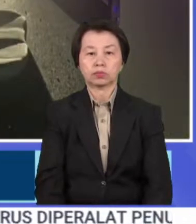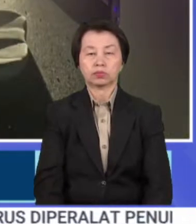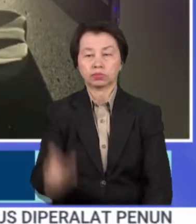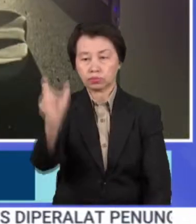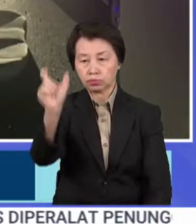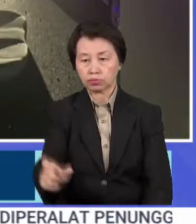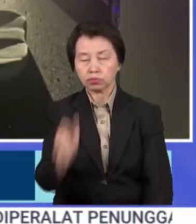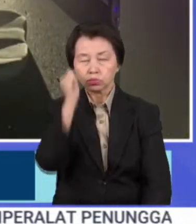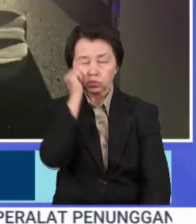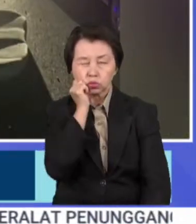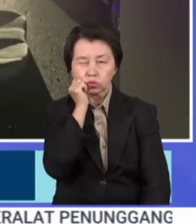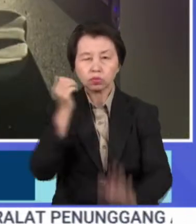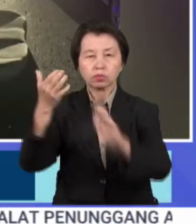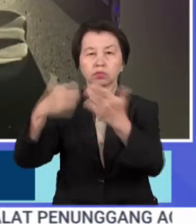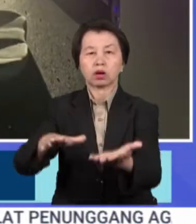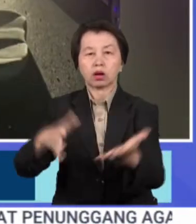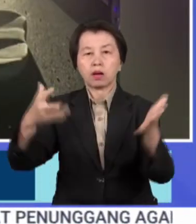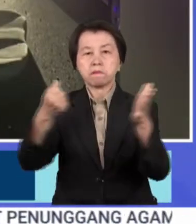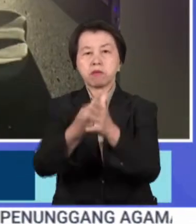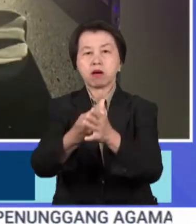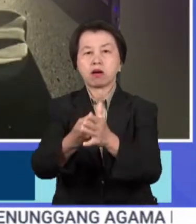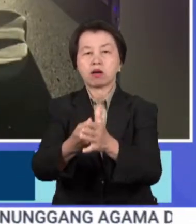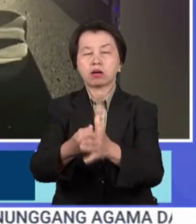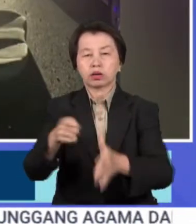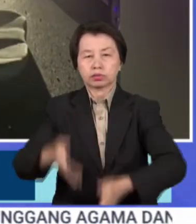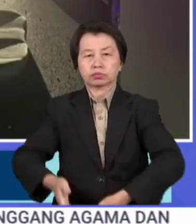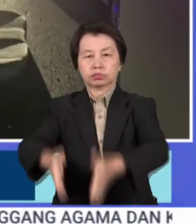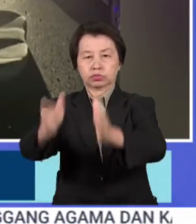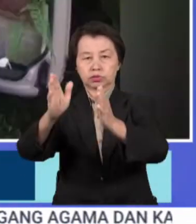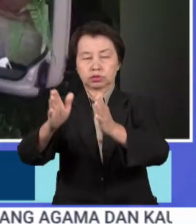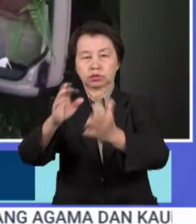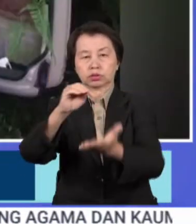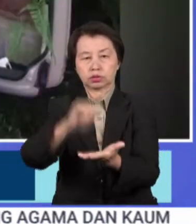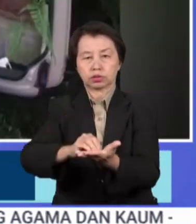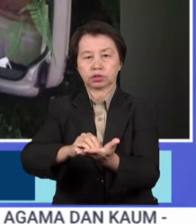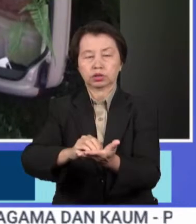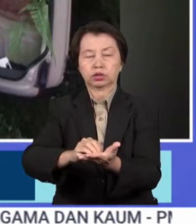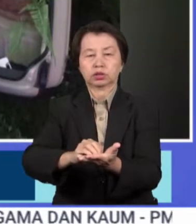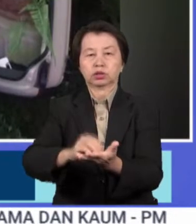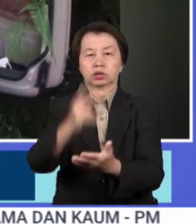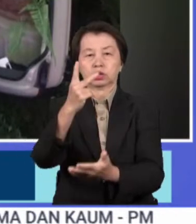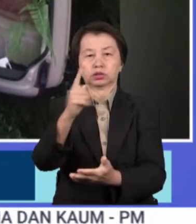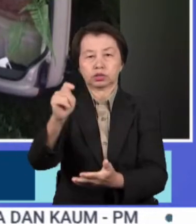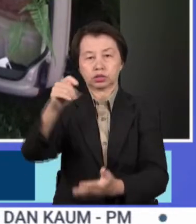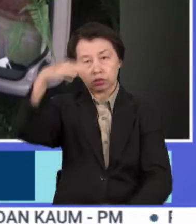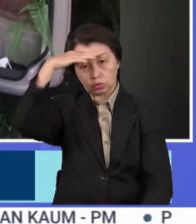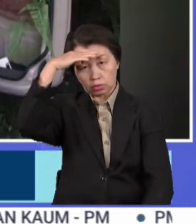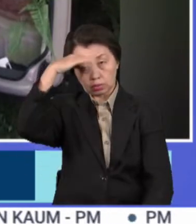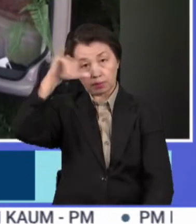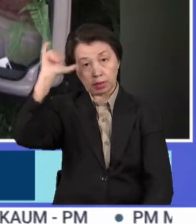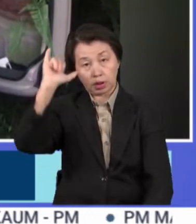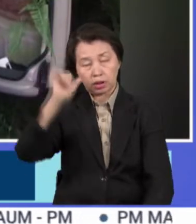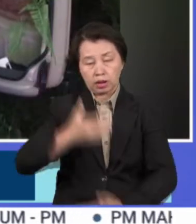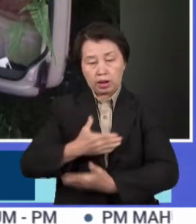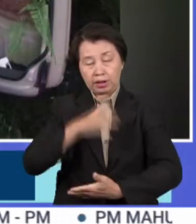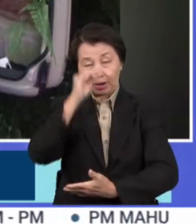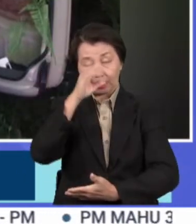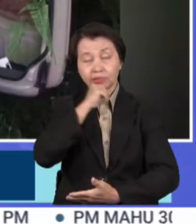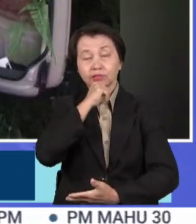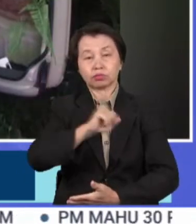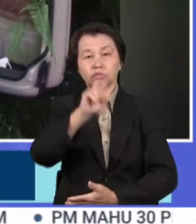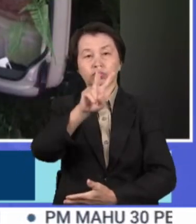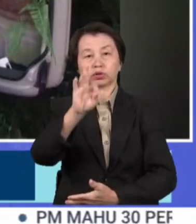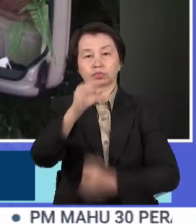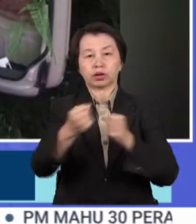Seorang warga emas maut dalam kemalangan jalan raya di Jalan Seri Perani, Lok Hang, Kota Tinggi, Johor semalam. Anak lelaki mangsa 29